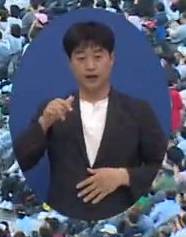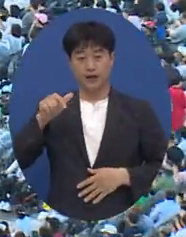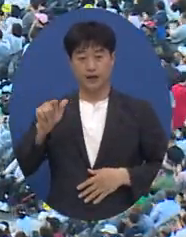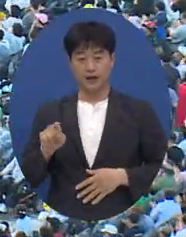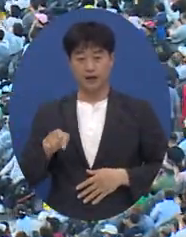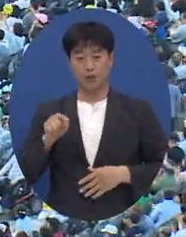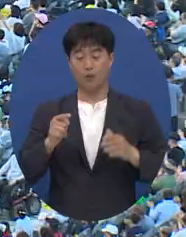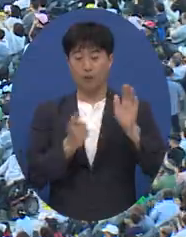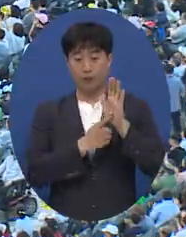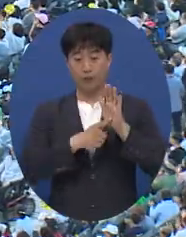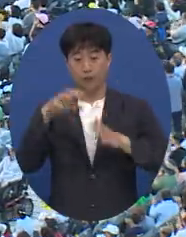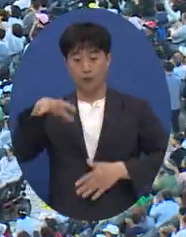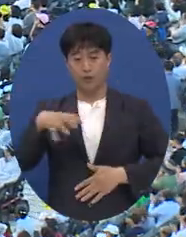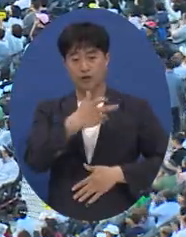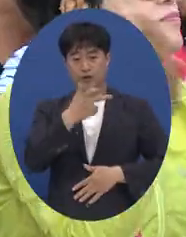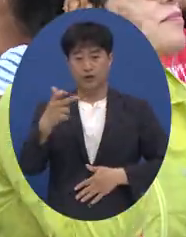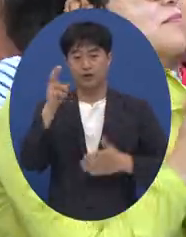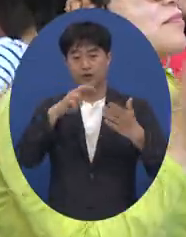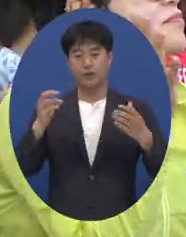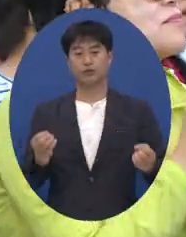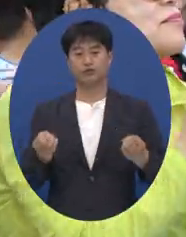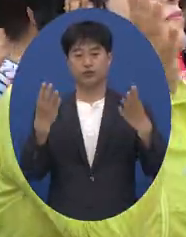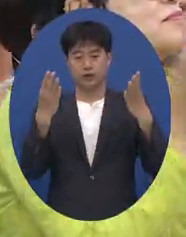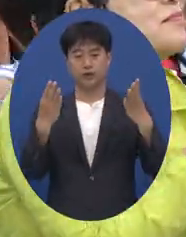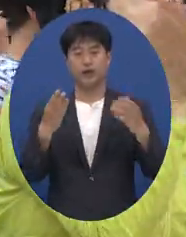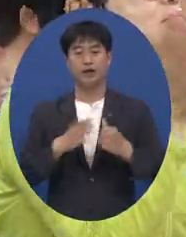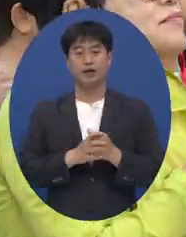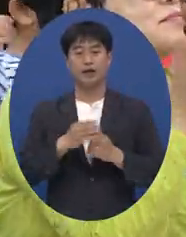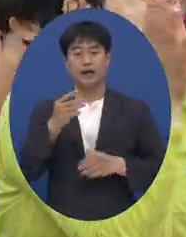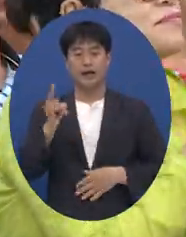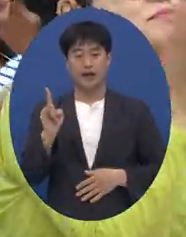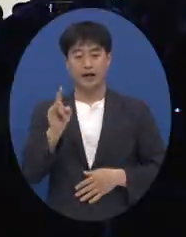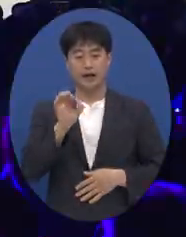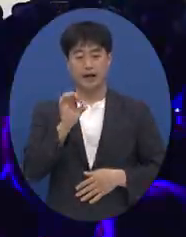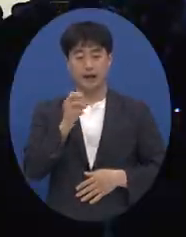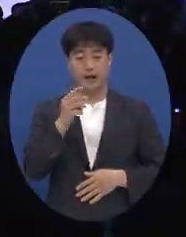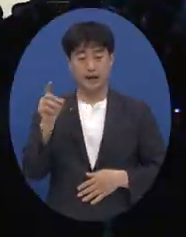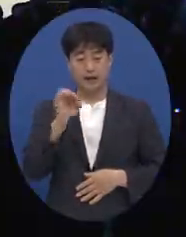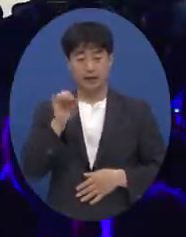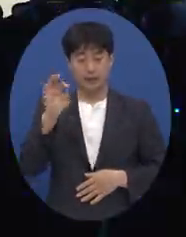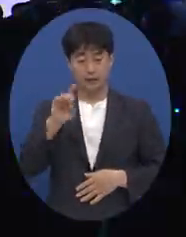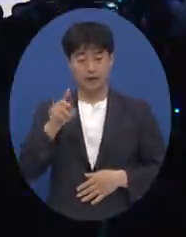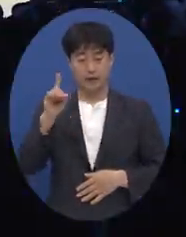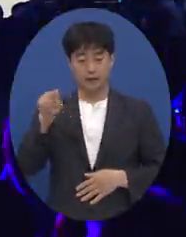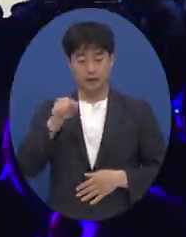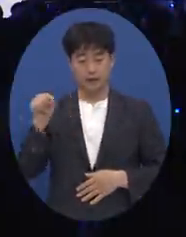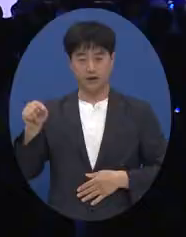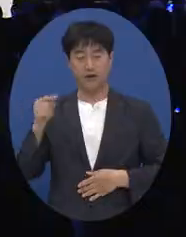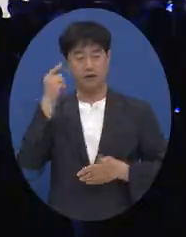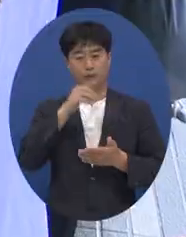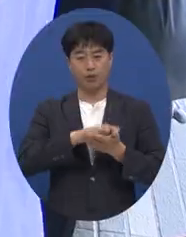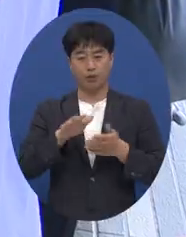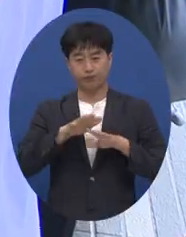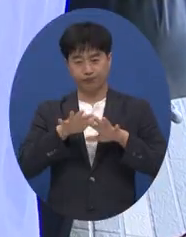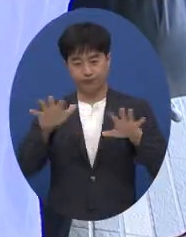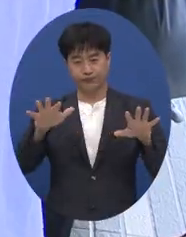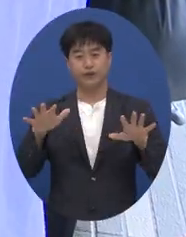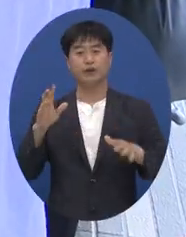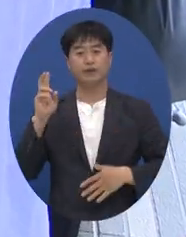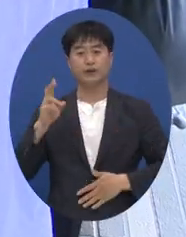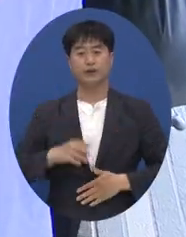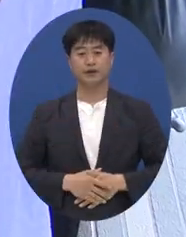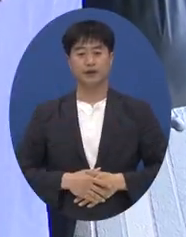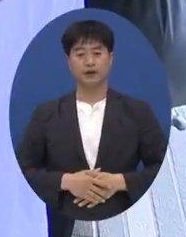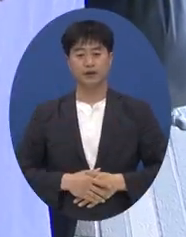공연장에선 대규모 음악 공연 행사 라이브 DMZ가 평화 물결을 몰고 올 것으로 기대됩니다.